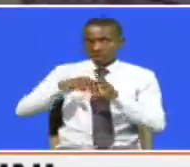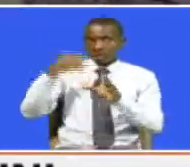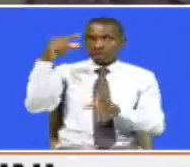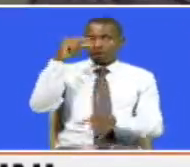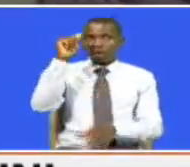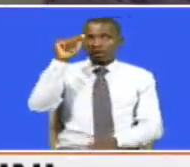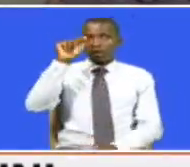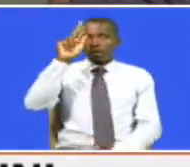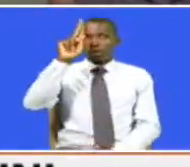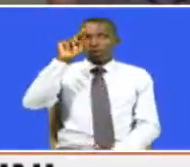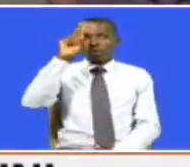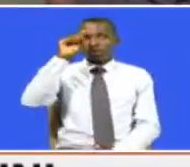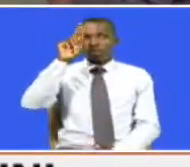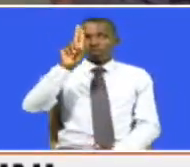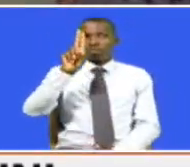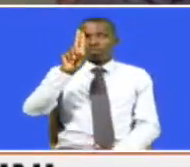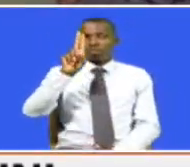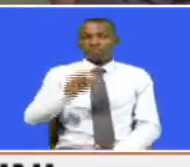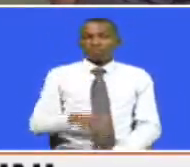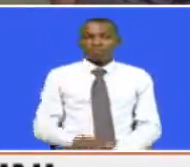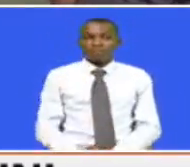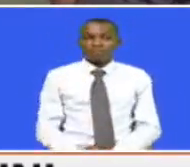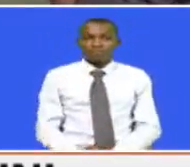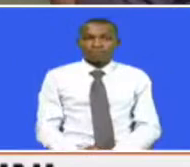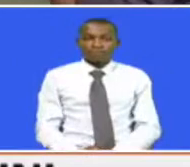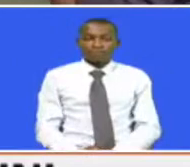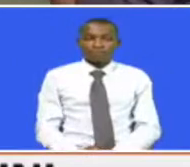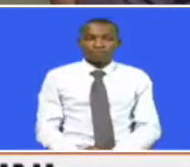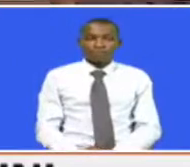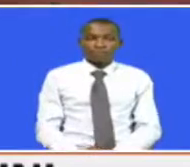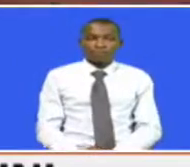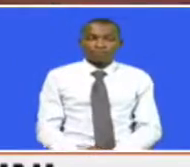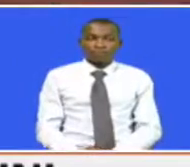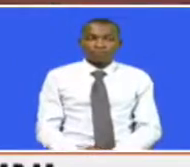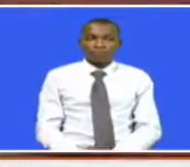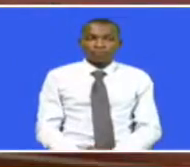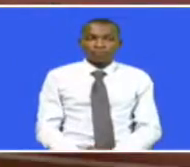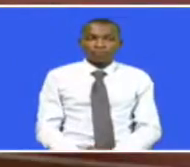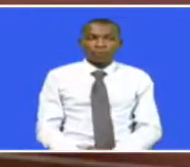Gatundu. Building waliyeu